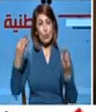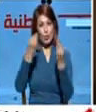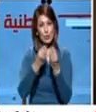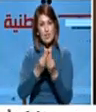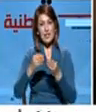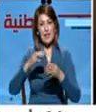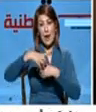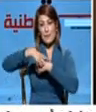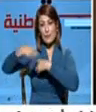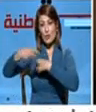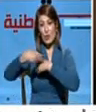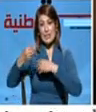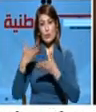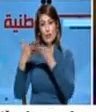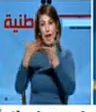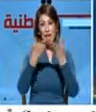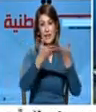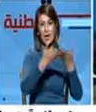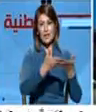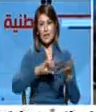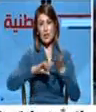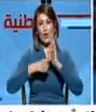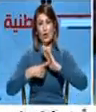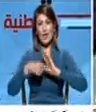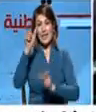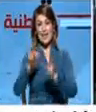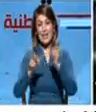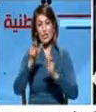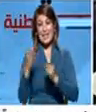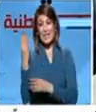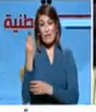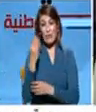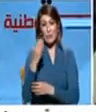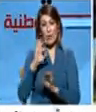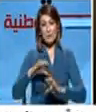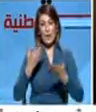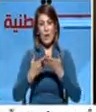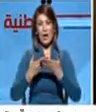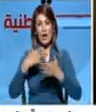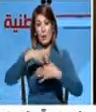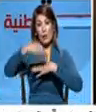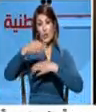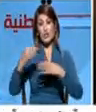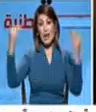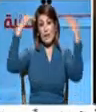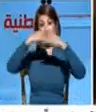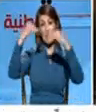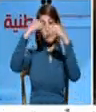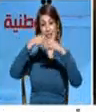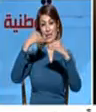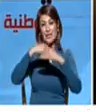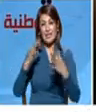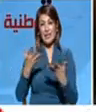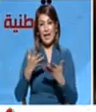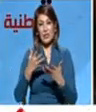المساعدات في اقرب وقت ممكن المستحق المتاحه واختيار التوزيع الليلي لتجنب ال